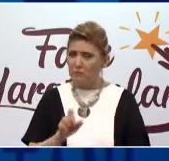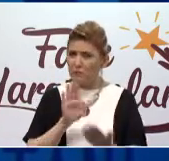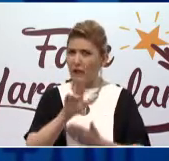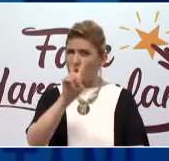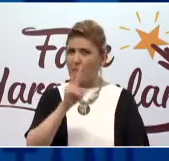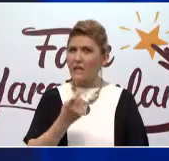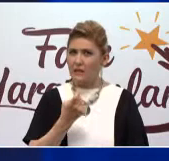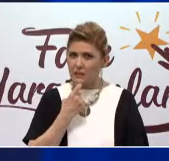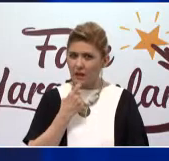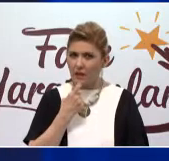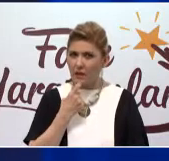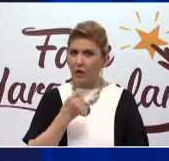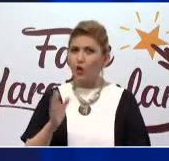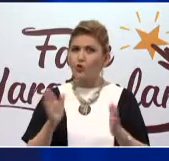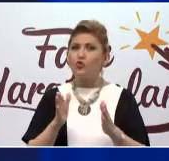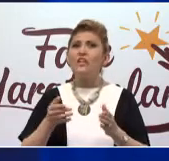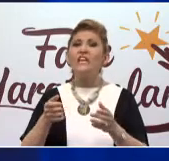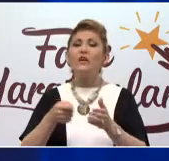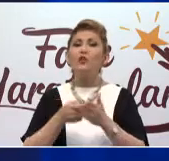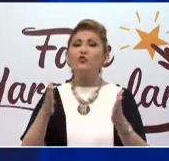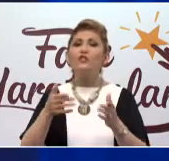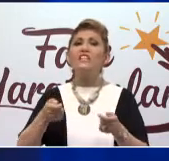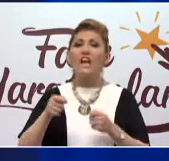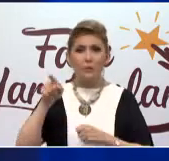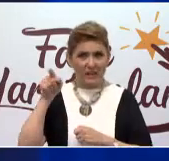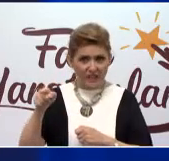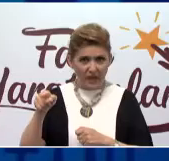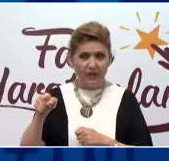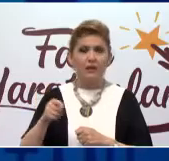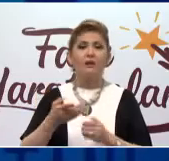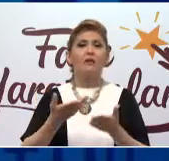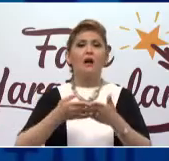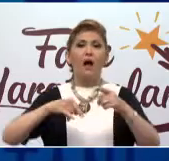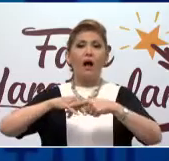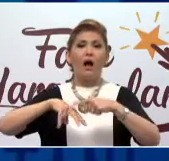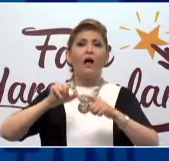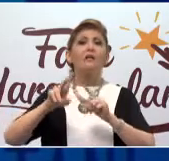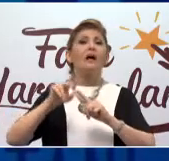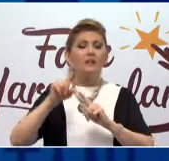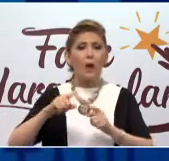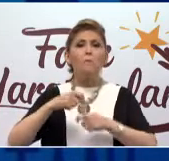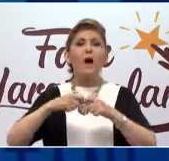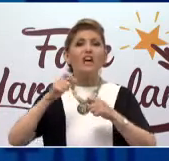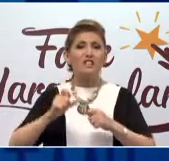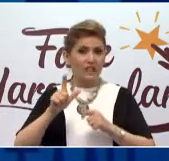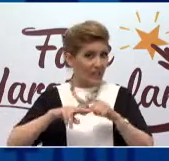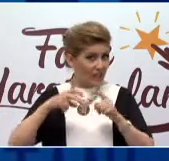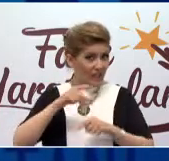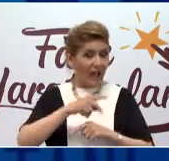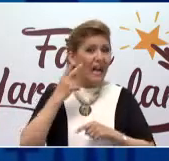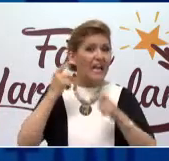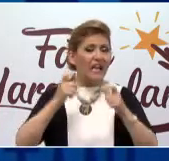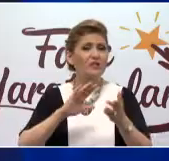2 yıldır özellikle Küçükçekmece Gölü Havzası'nda, Ok Meydanı'nda ve kısmen şeyde Bağcılar'da yine kentsel dönüşüm riski altında